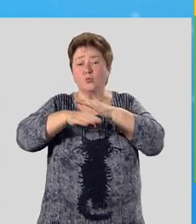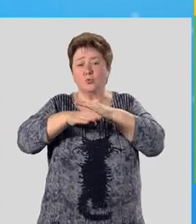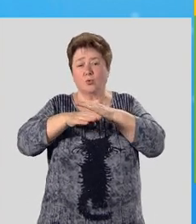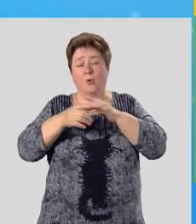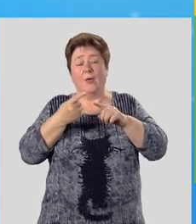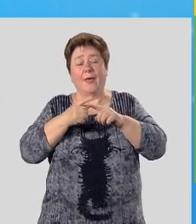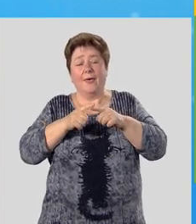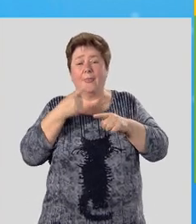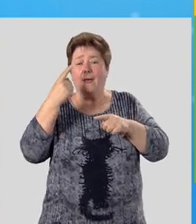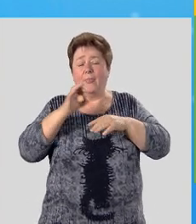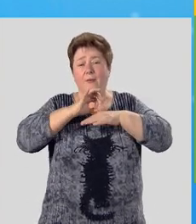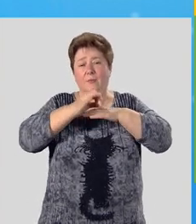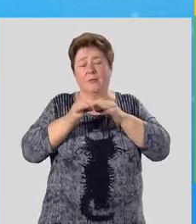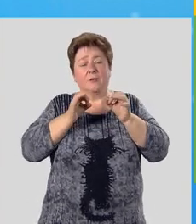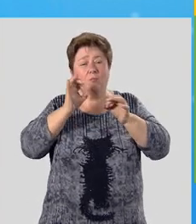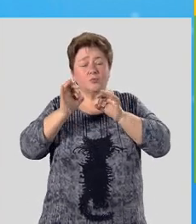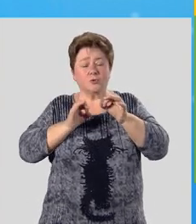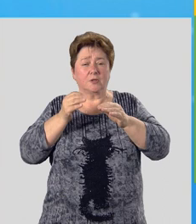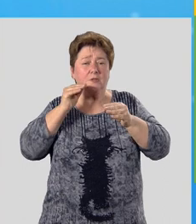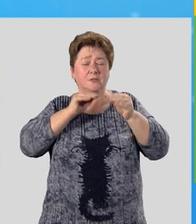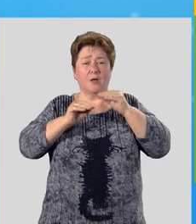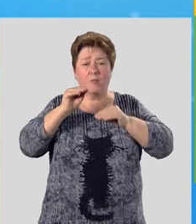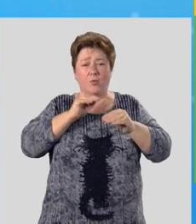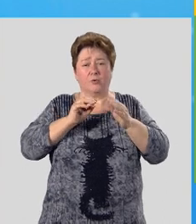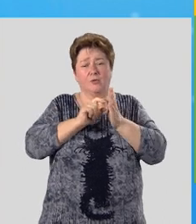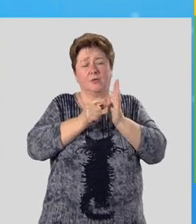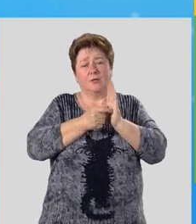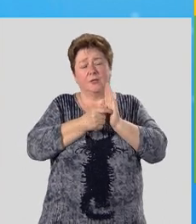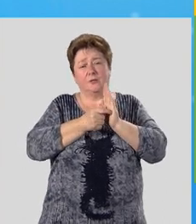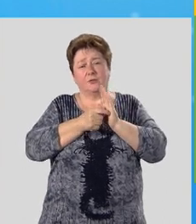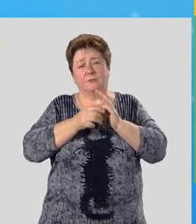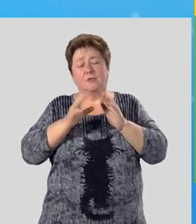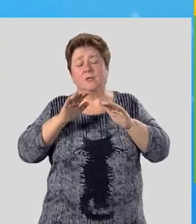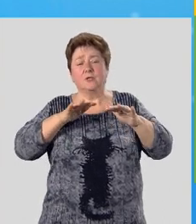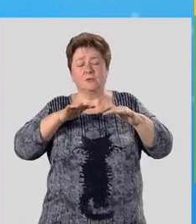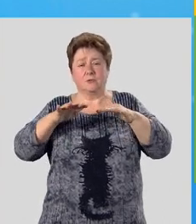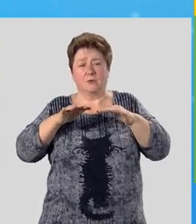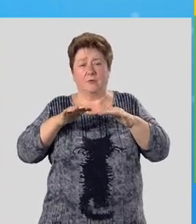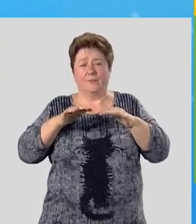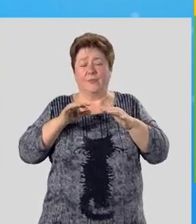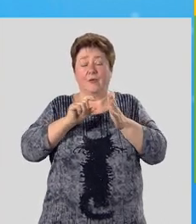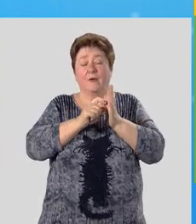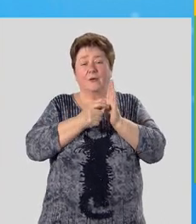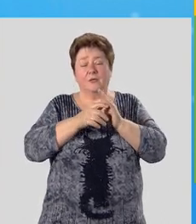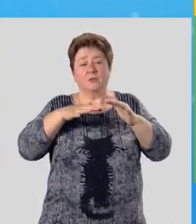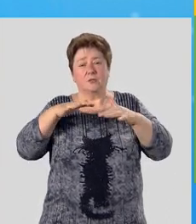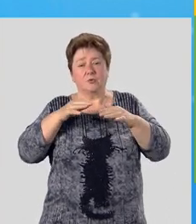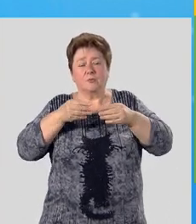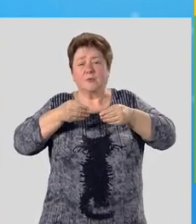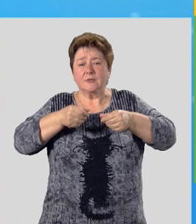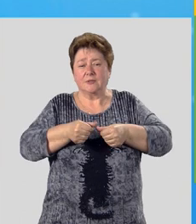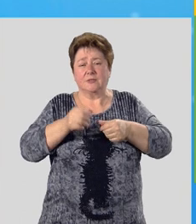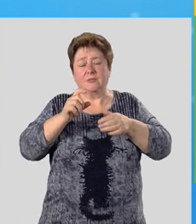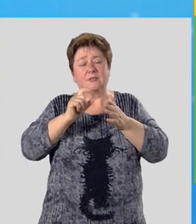Это одномембранные пузырьки, заполненные клеточным соком. В клеточном соке